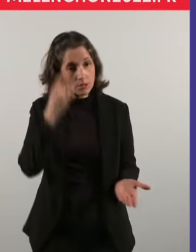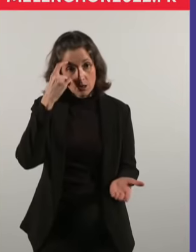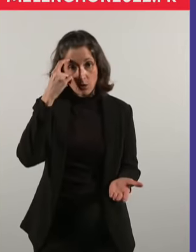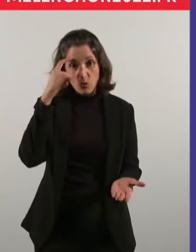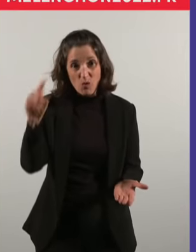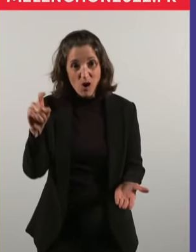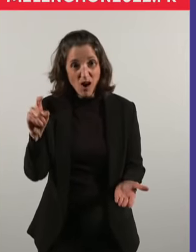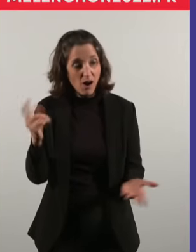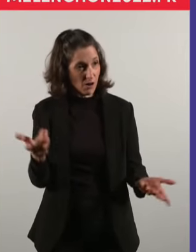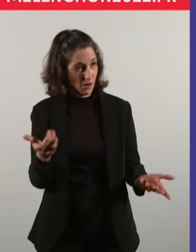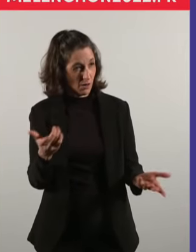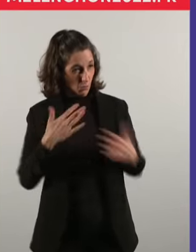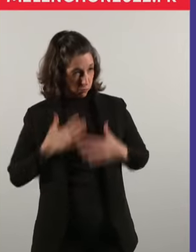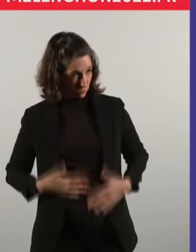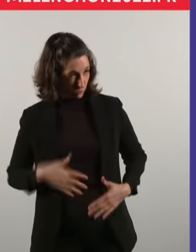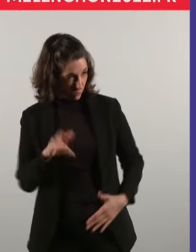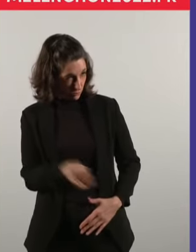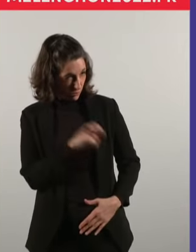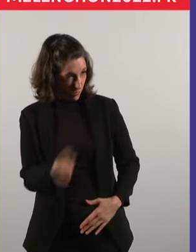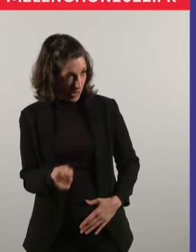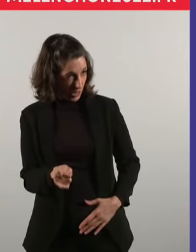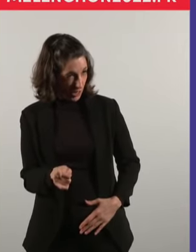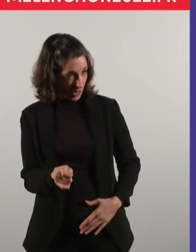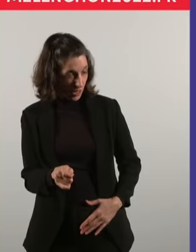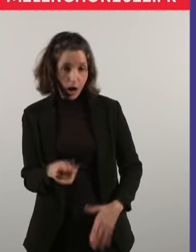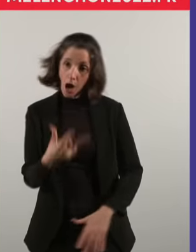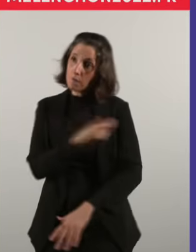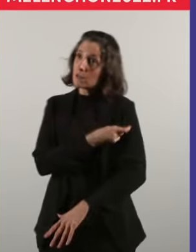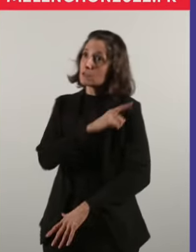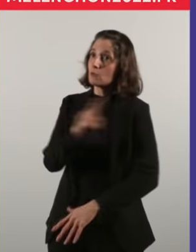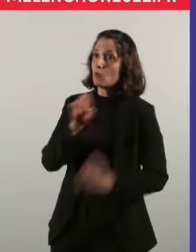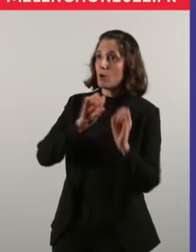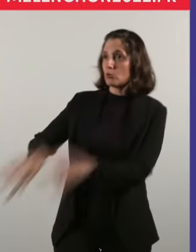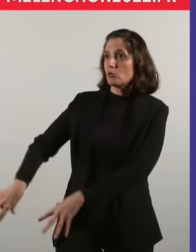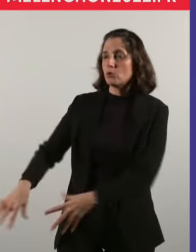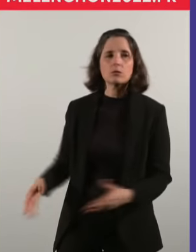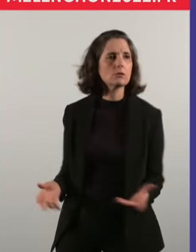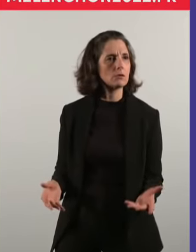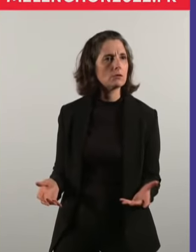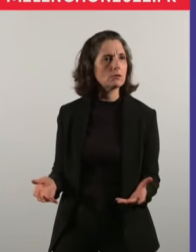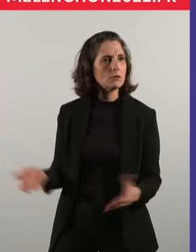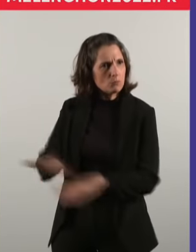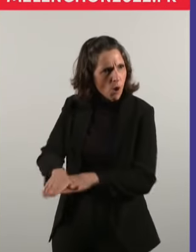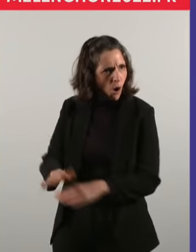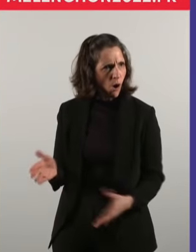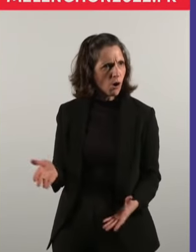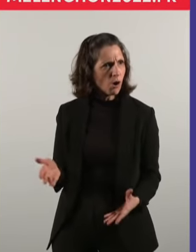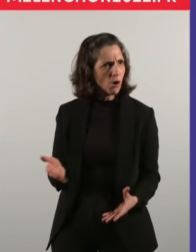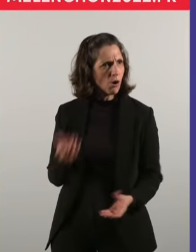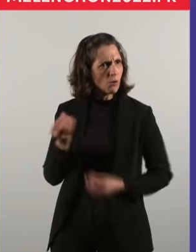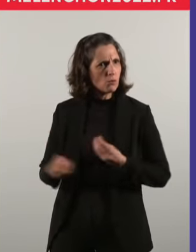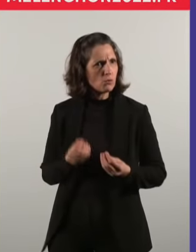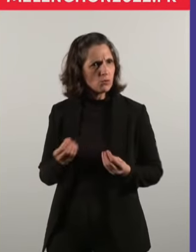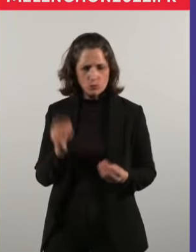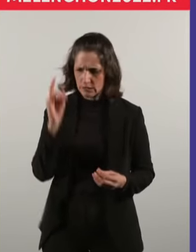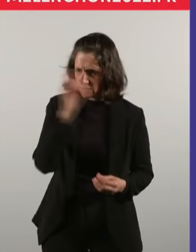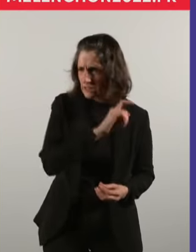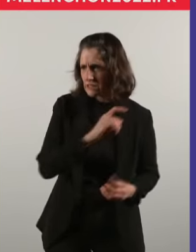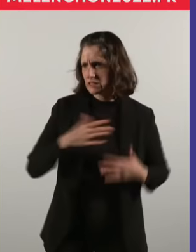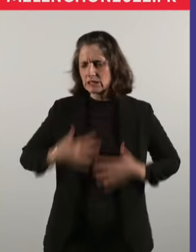pourrait être une attitude normale d'abandonner quelqu'un à la mort ou à la difficulté physique? Ah là là là là, quel monde de